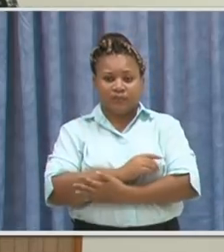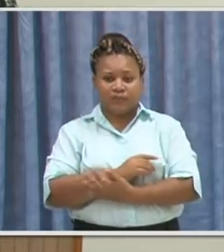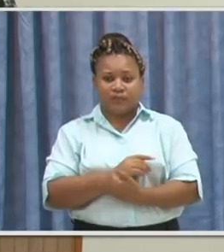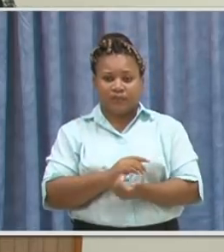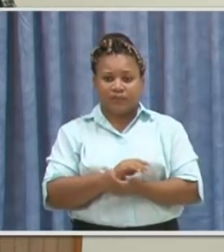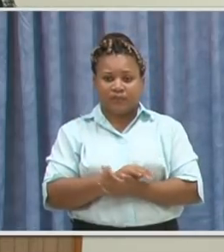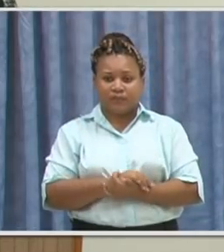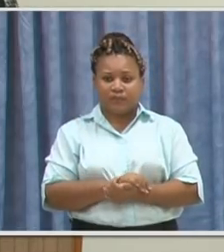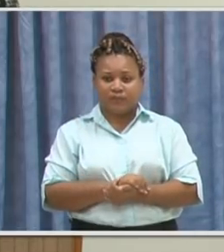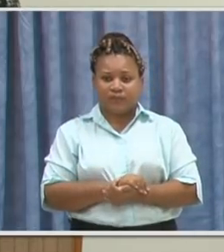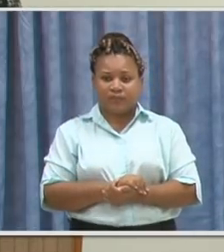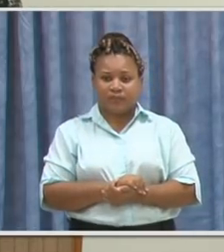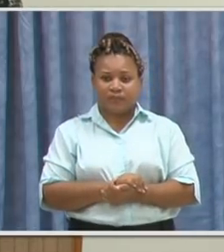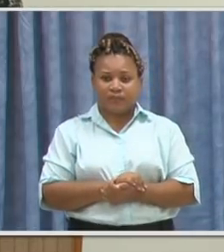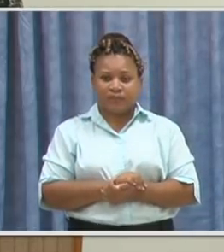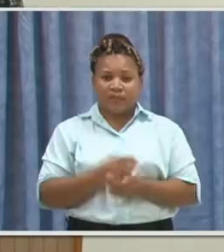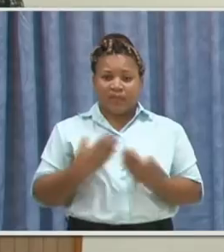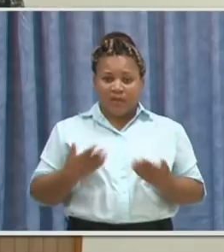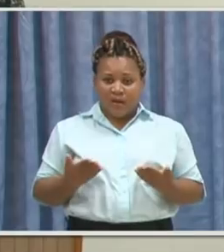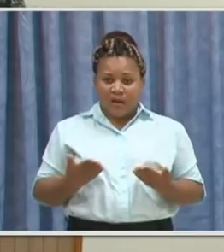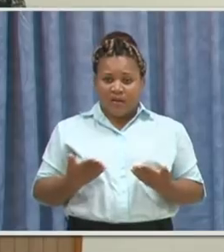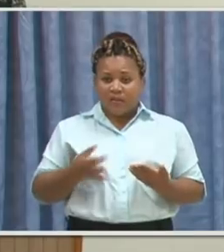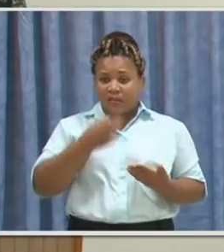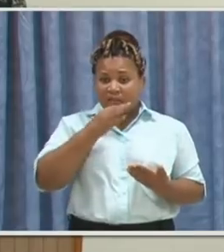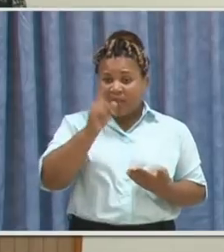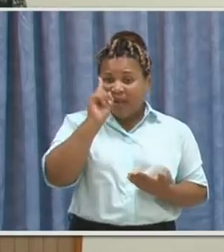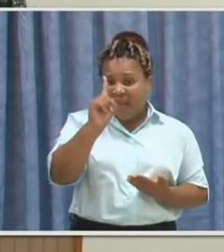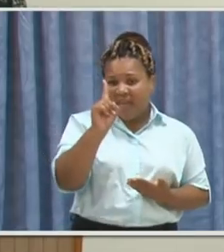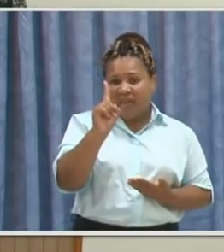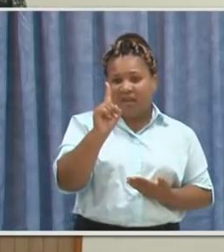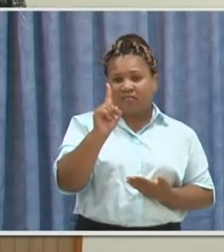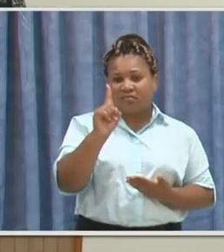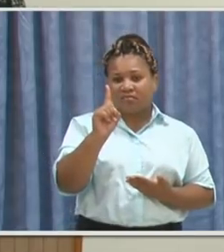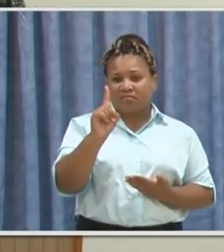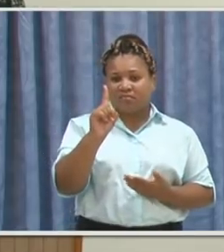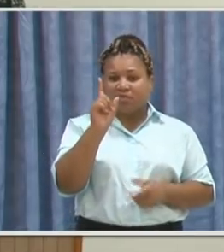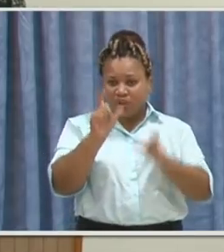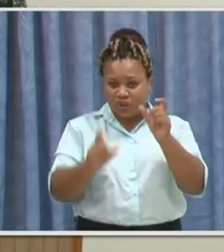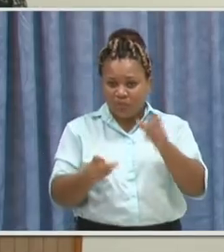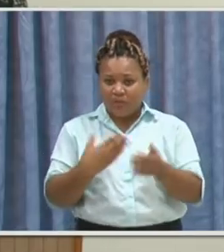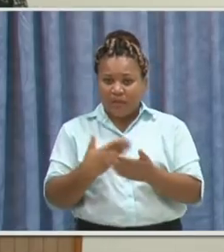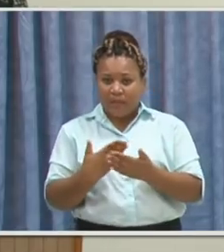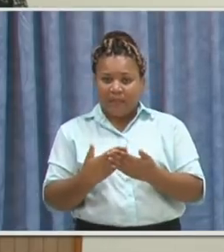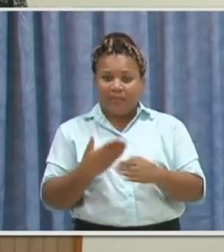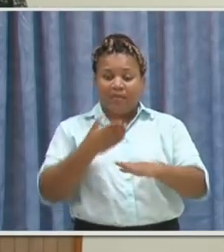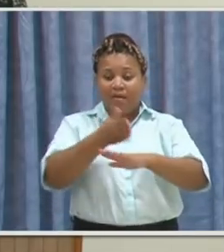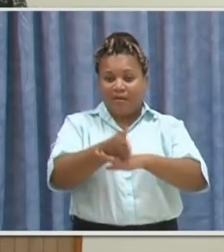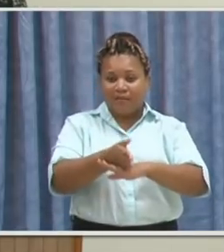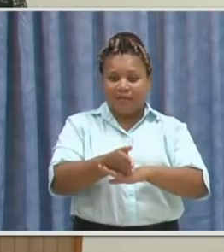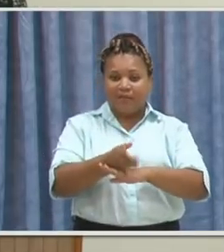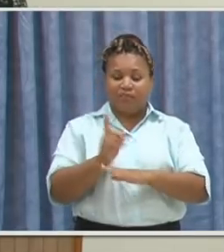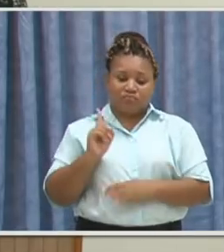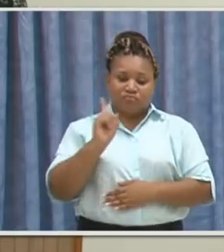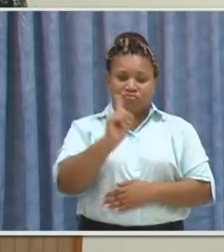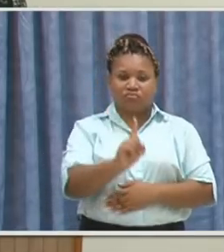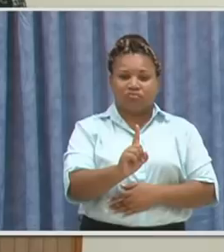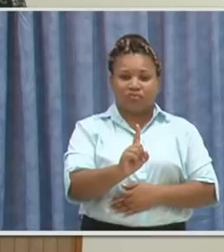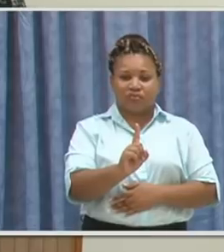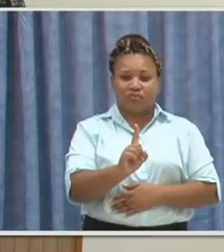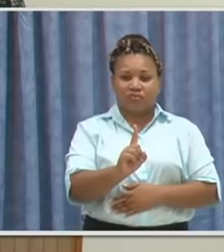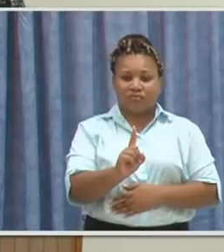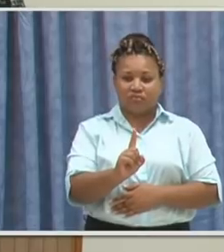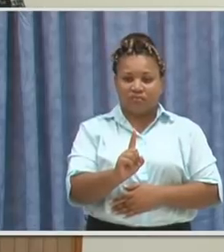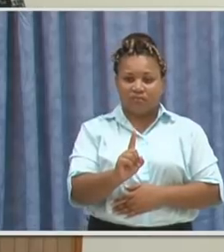pour voir patient à la fois. Donc, nous pouvons increase ça, nous pouvons permettre plus de monde à résister pour